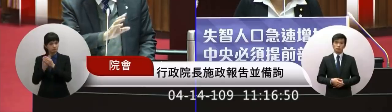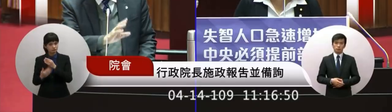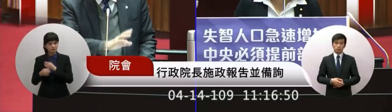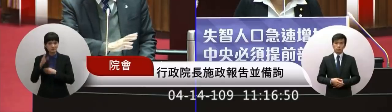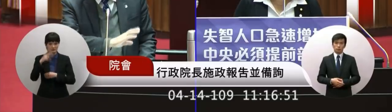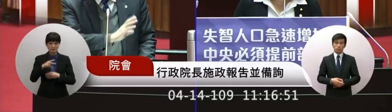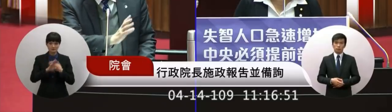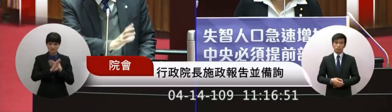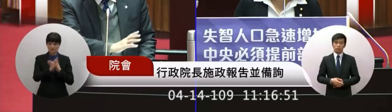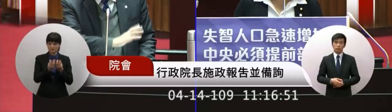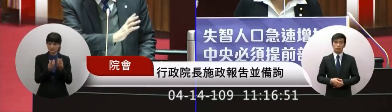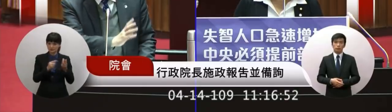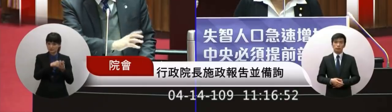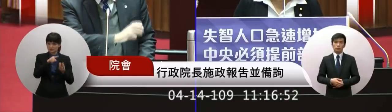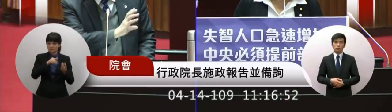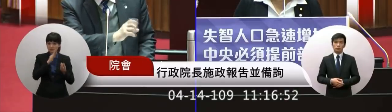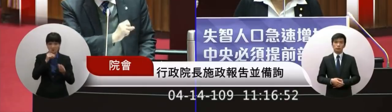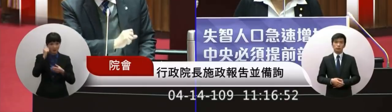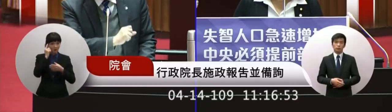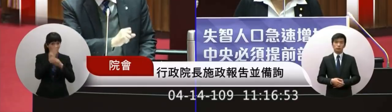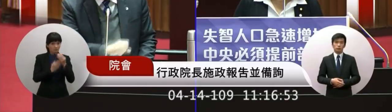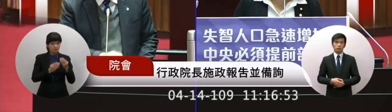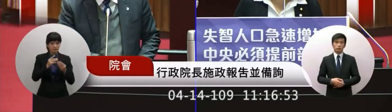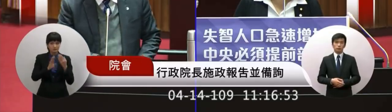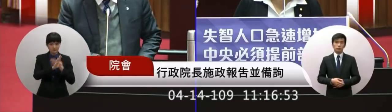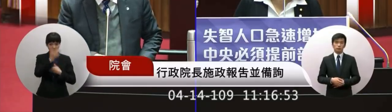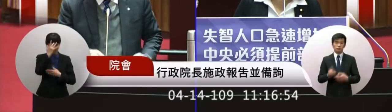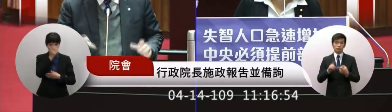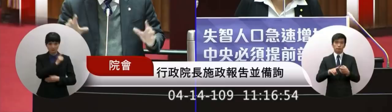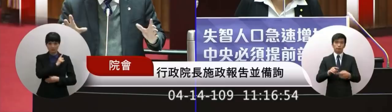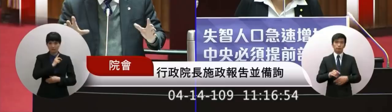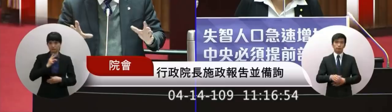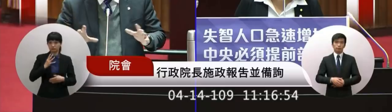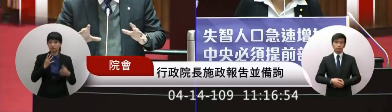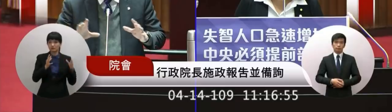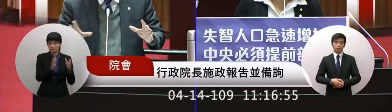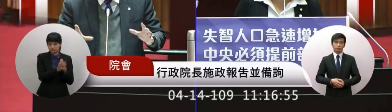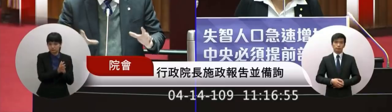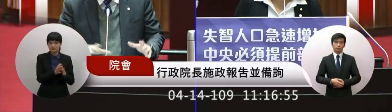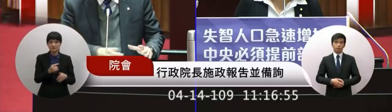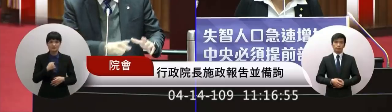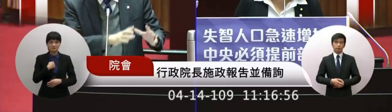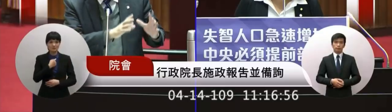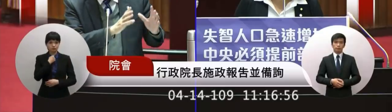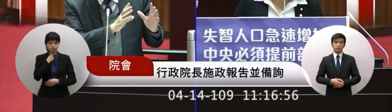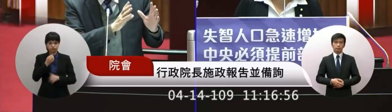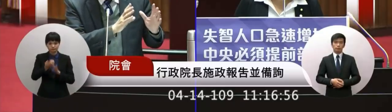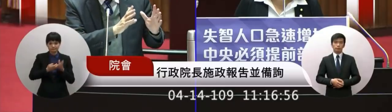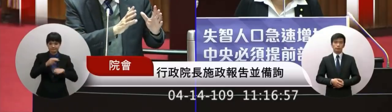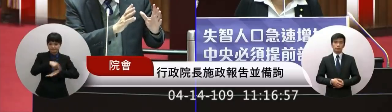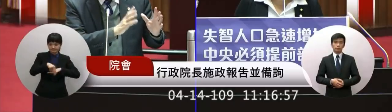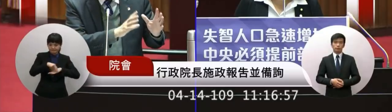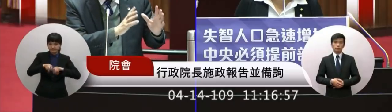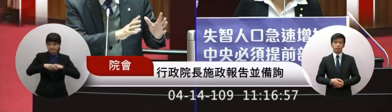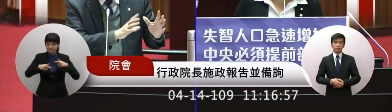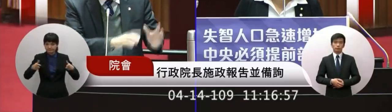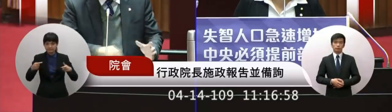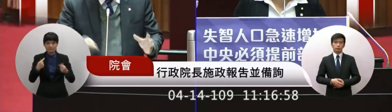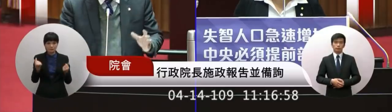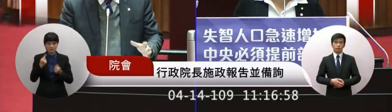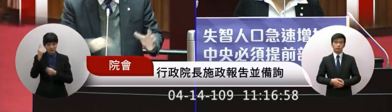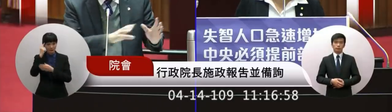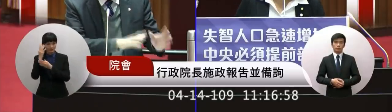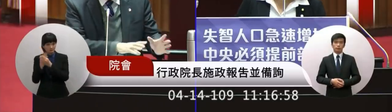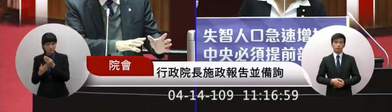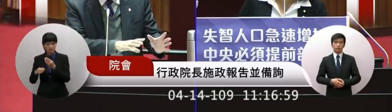跟其他身體人做會所以變成我們多功能去規劃有的私自長照中